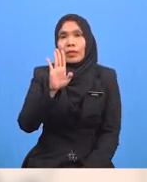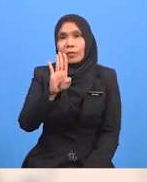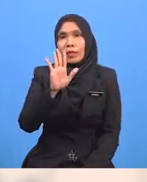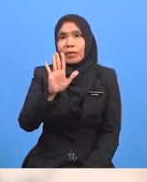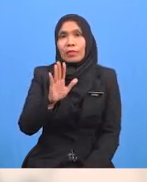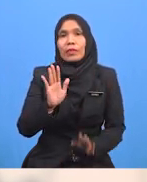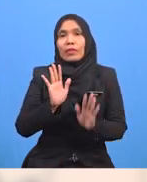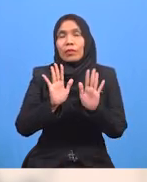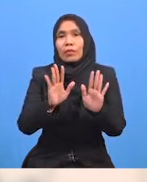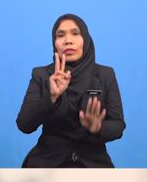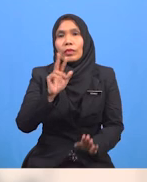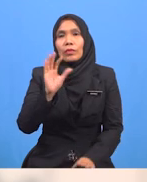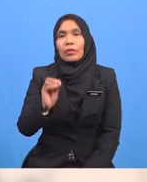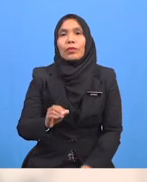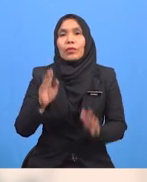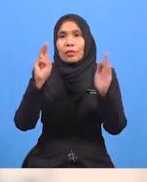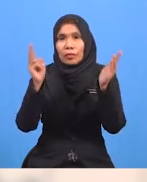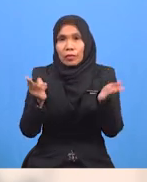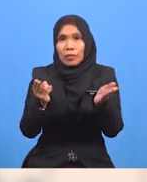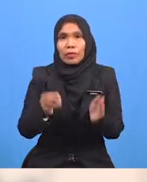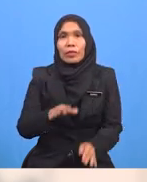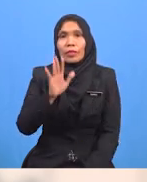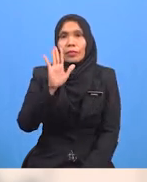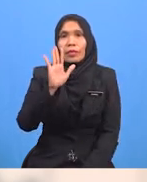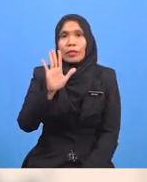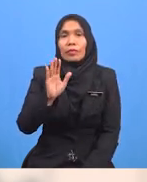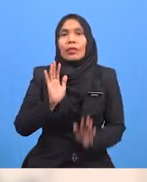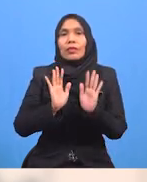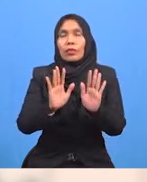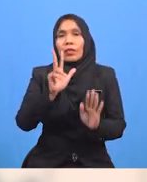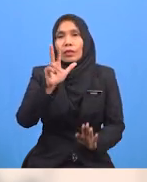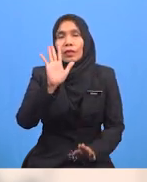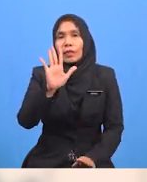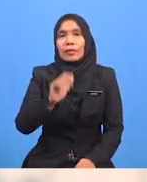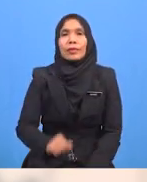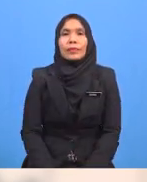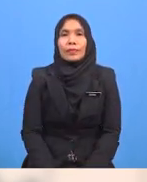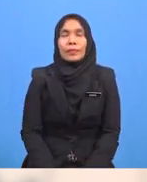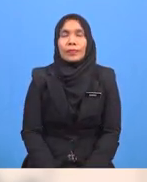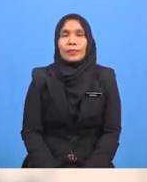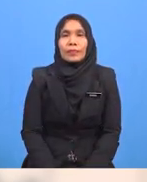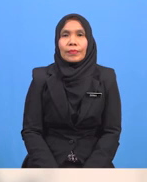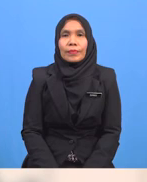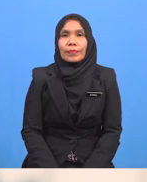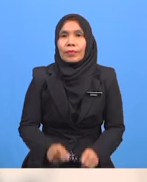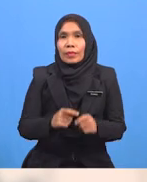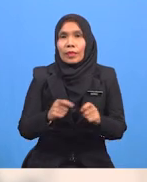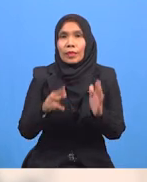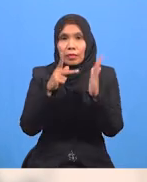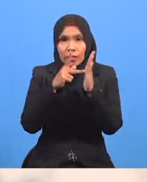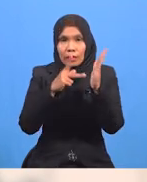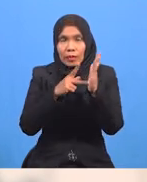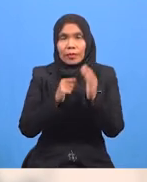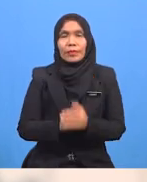kurungan kurungan 45 tolak 35 kurungan Hai setelah murid-murid membuat penilaian